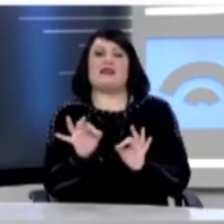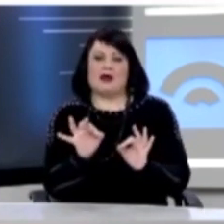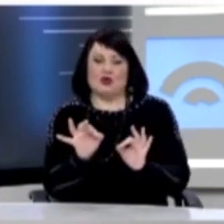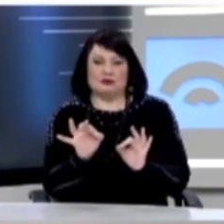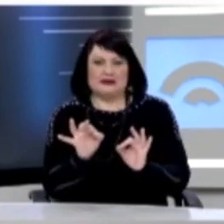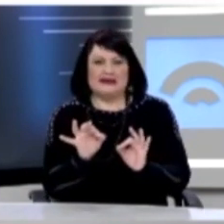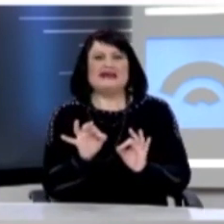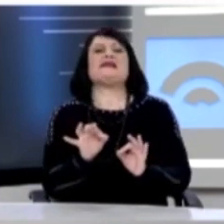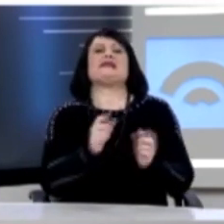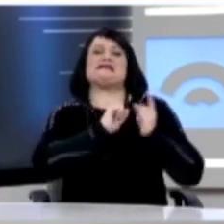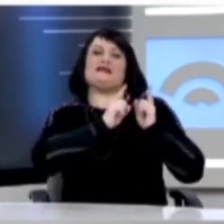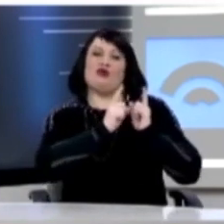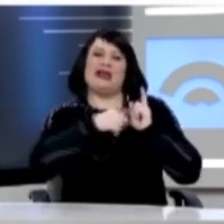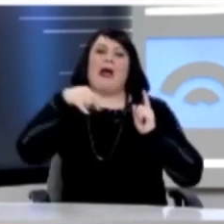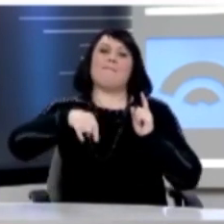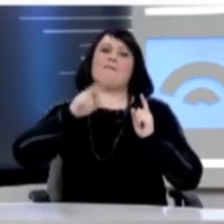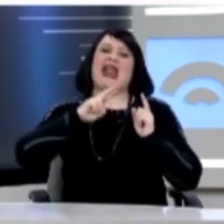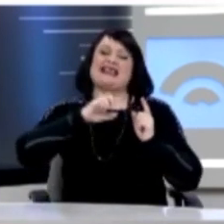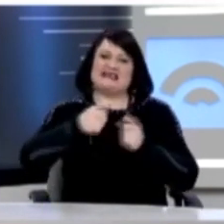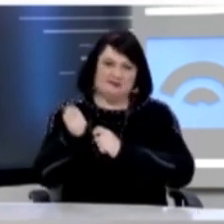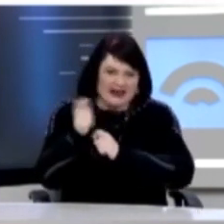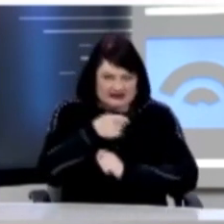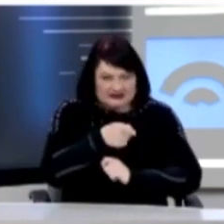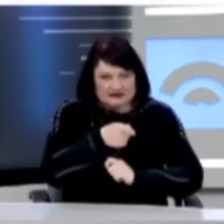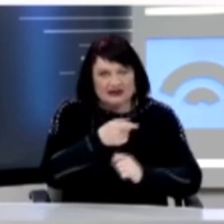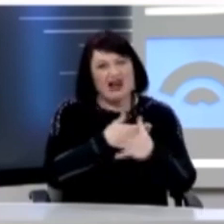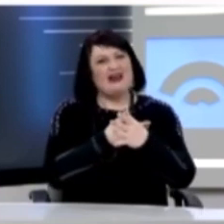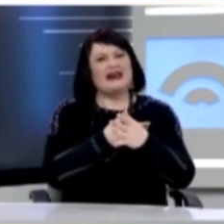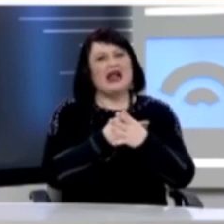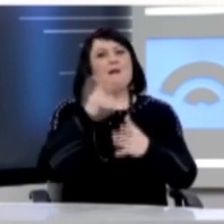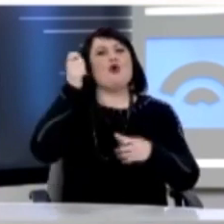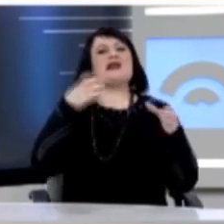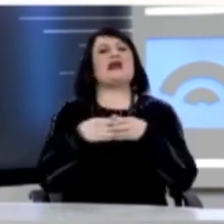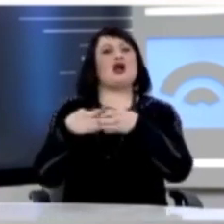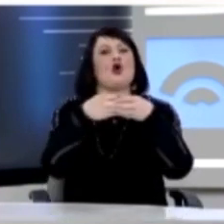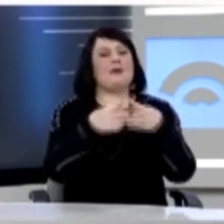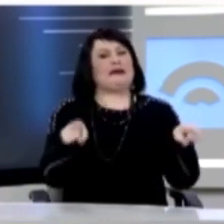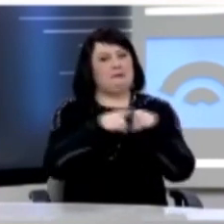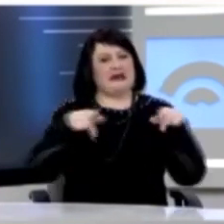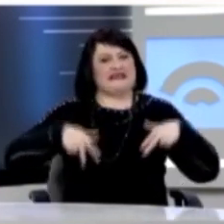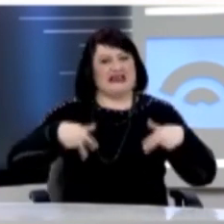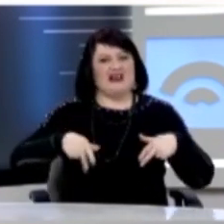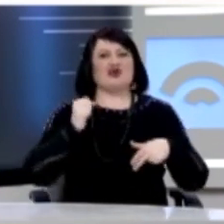των Πρεσπών είχε τη σφραγίδα και των εκεί αλβανικών κομμάτων που συγκυβερνούν με το σοσιαλδημοκράτη